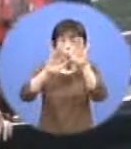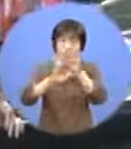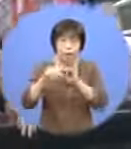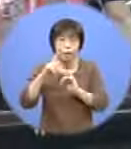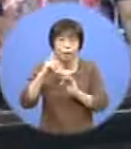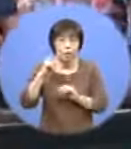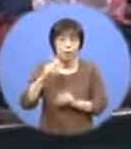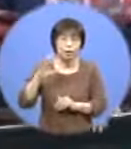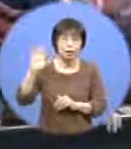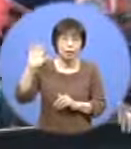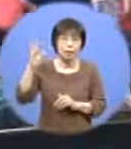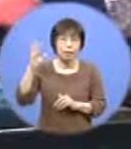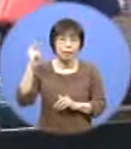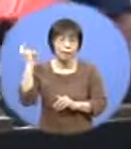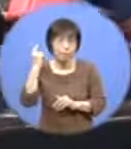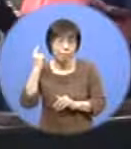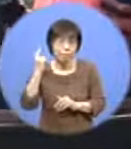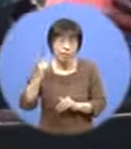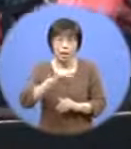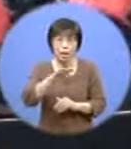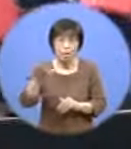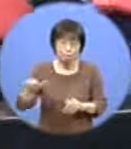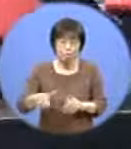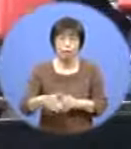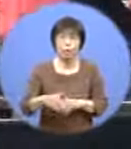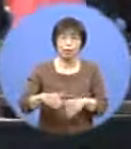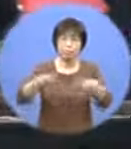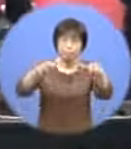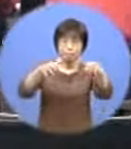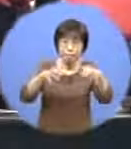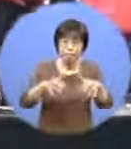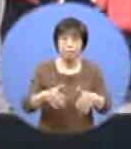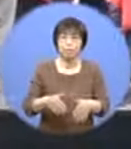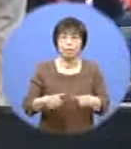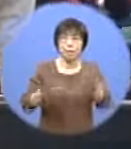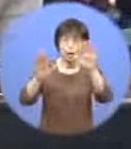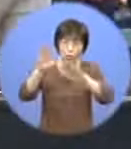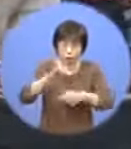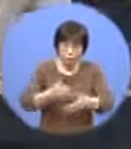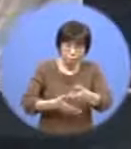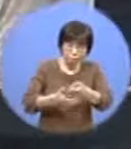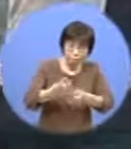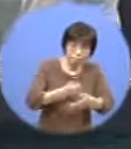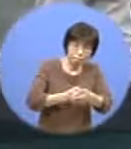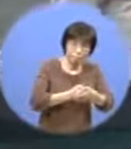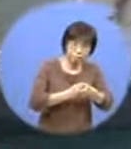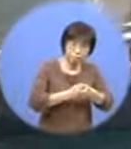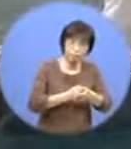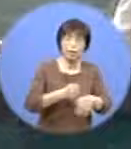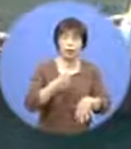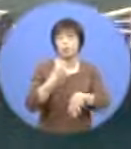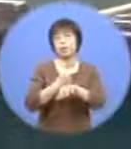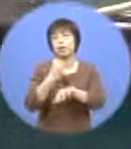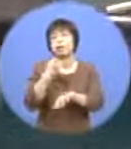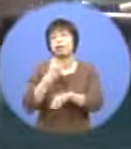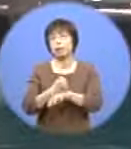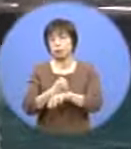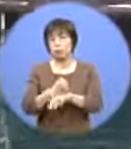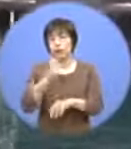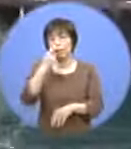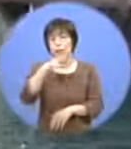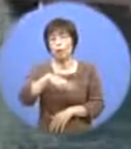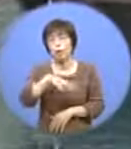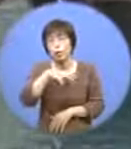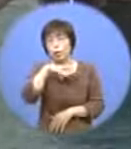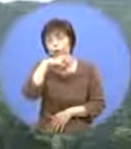ら、おい、なったぞと、出てくれよって、もう本当に夜中にも言ってるんですよ。それが一番大変ですね。もう高齢になってき